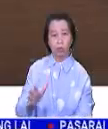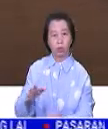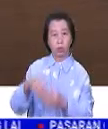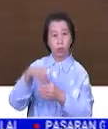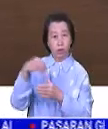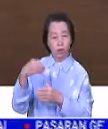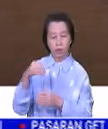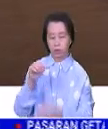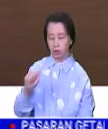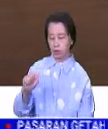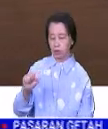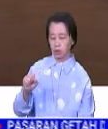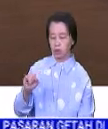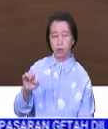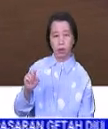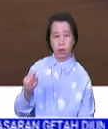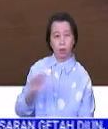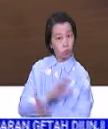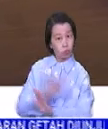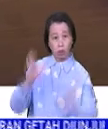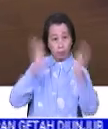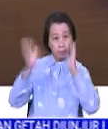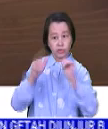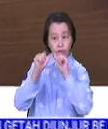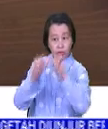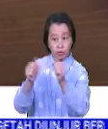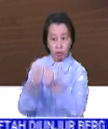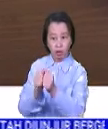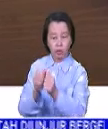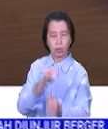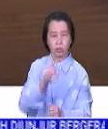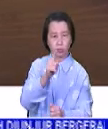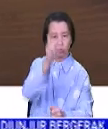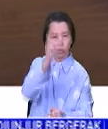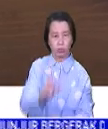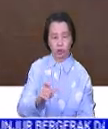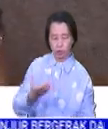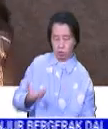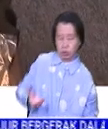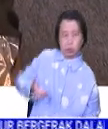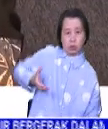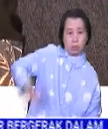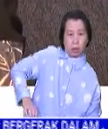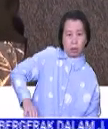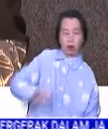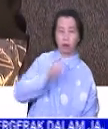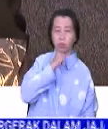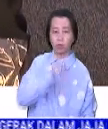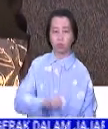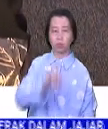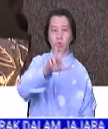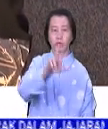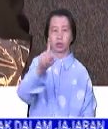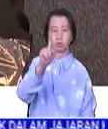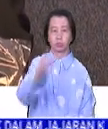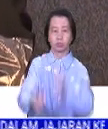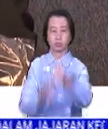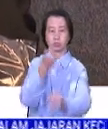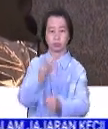seorang mangsa iaitu satu lelaki warga negara Bangladesh berumur 31